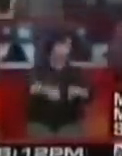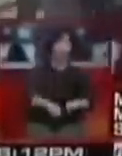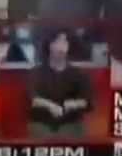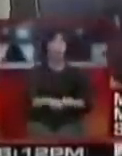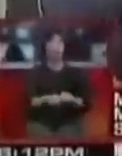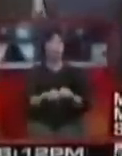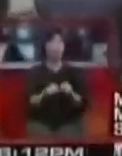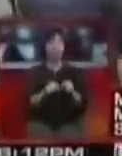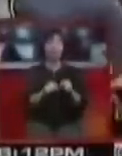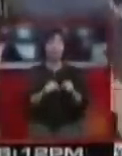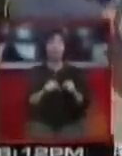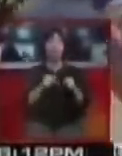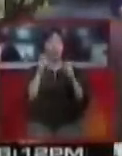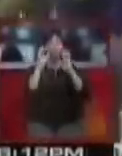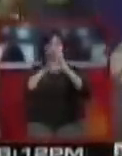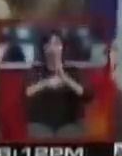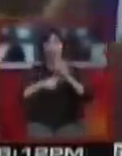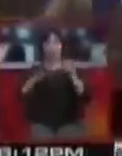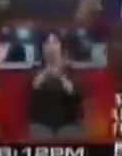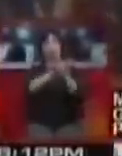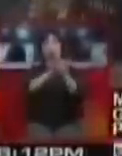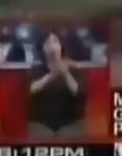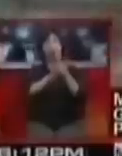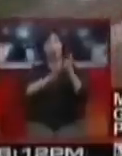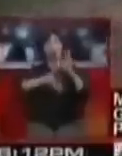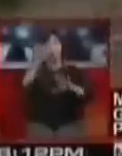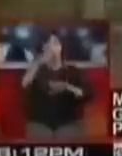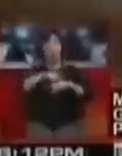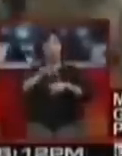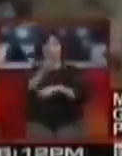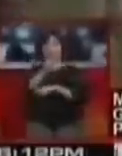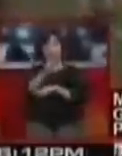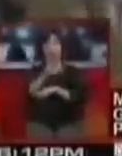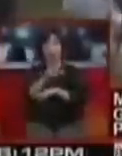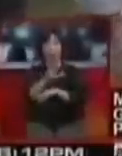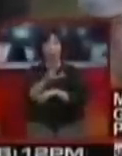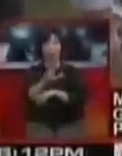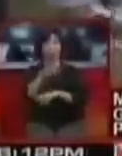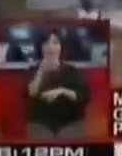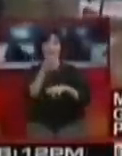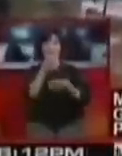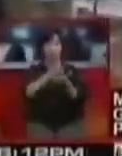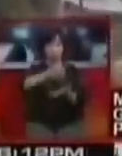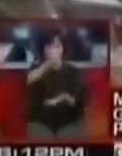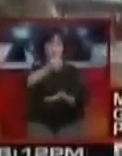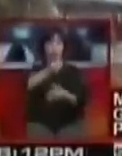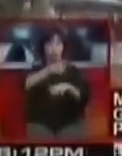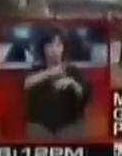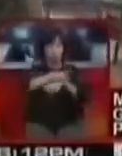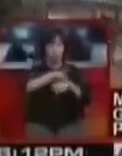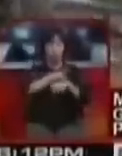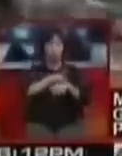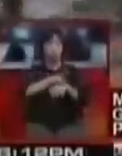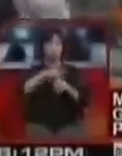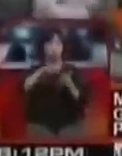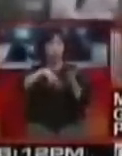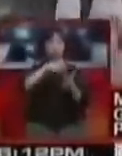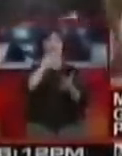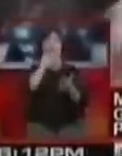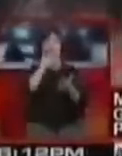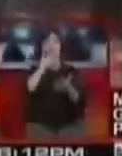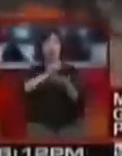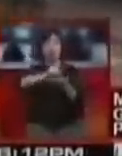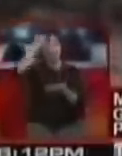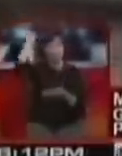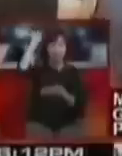ito. Tuloy na itong nauwi sa gulo dakong alas 3 ng hapon. Nagliparan ng mga bote, kahoy, pintura,